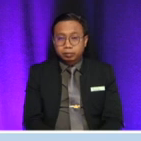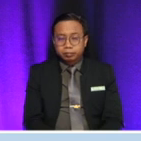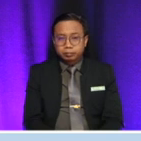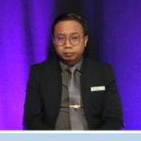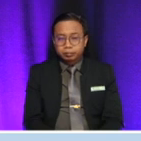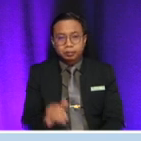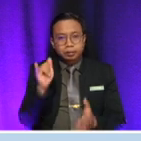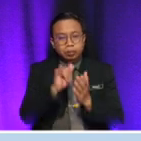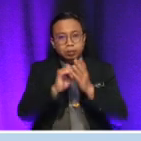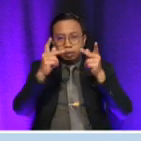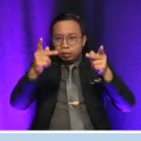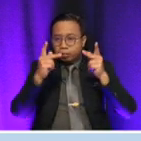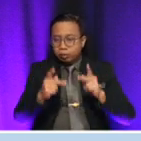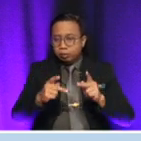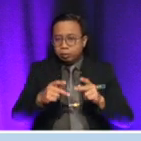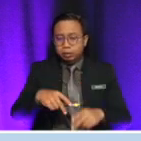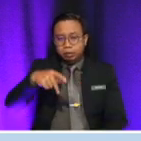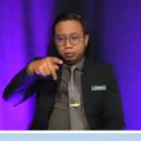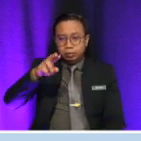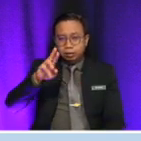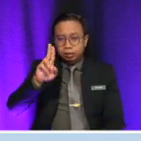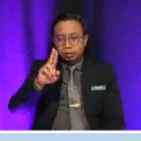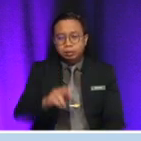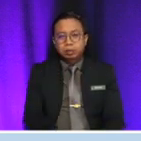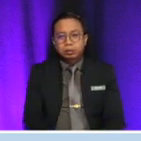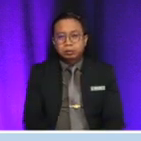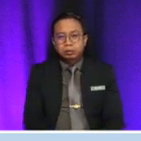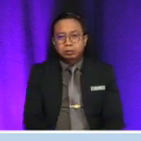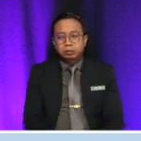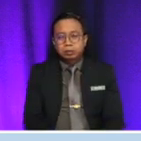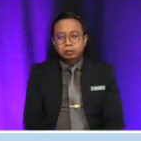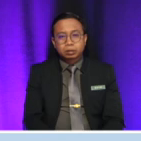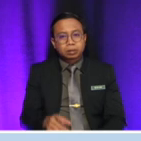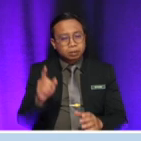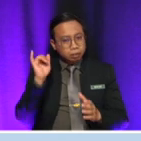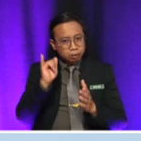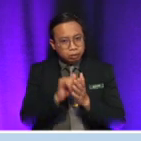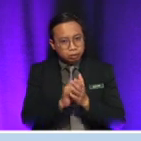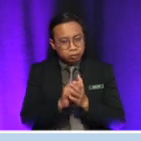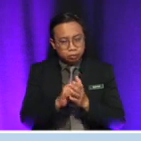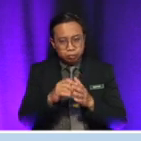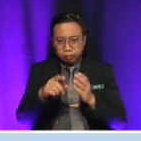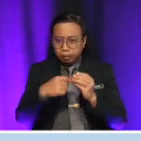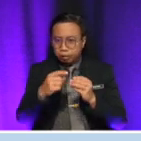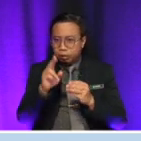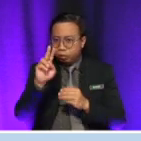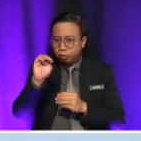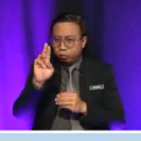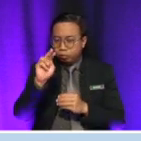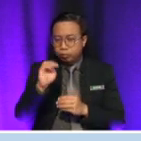itulah proses peliharaan sehinggalah keputusan itu diumumkan sepadan